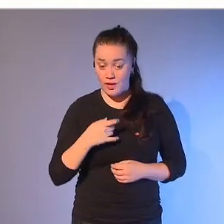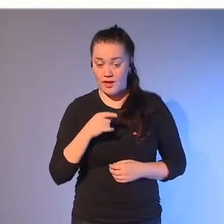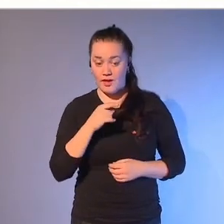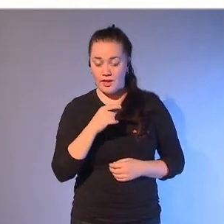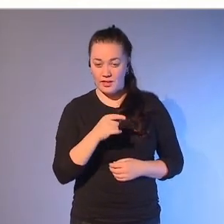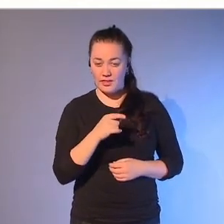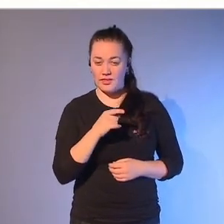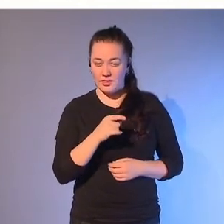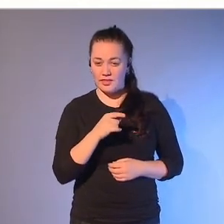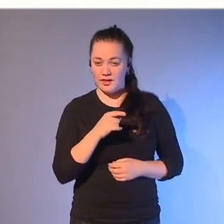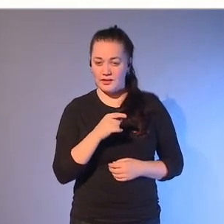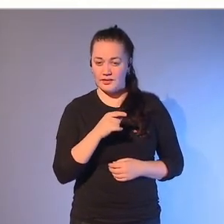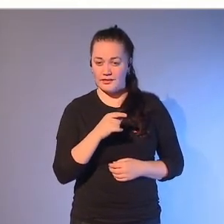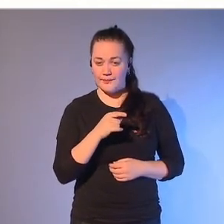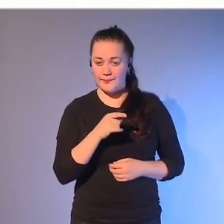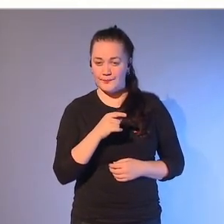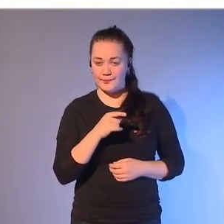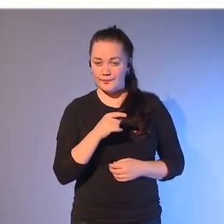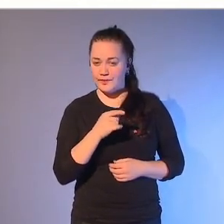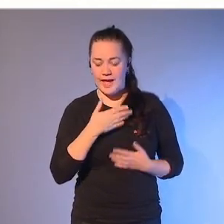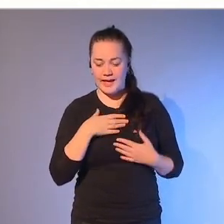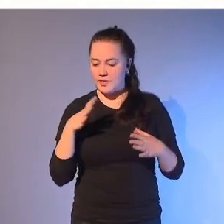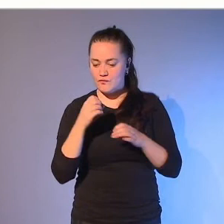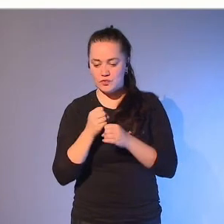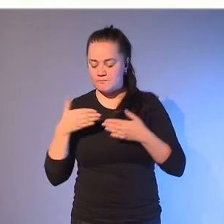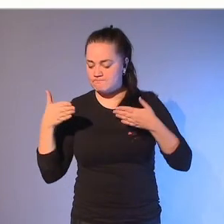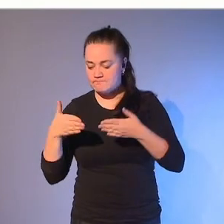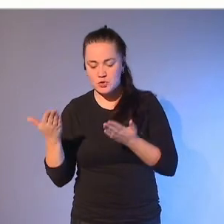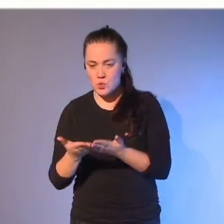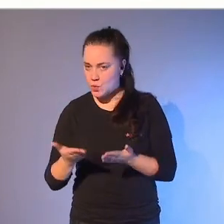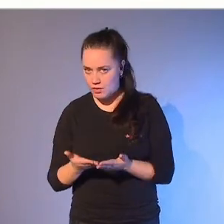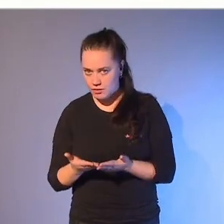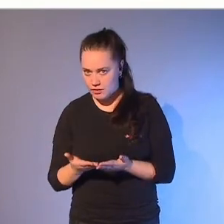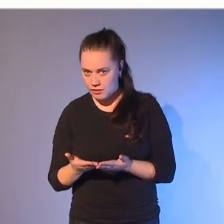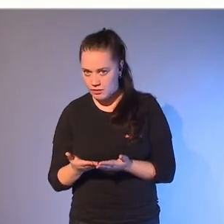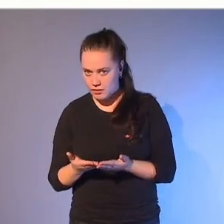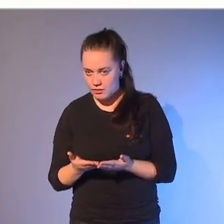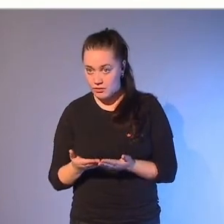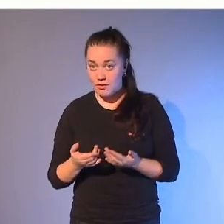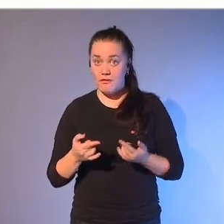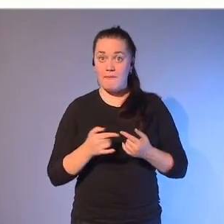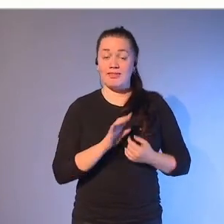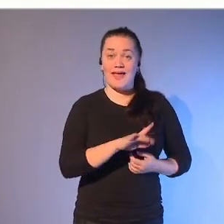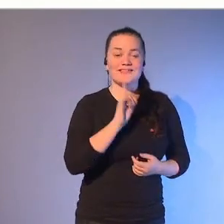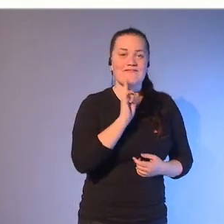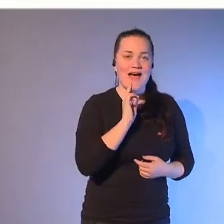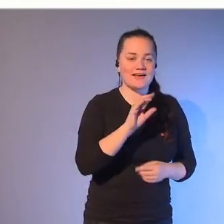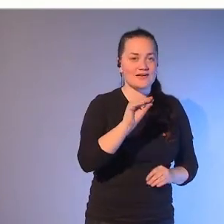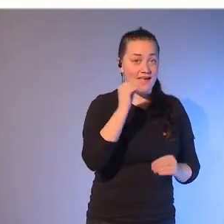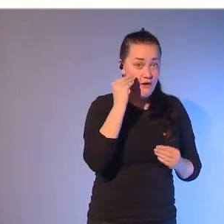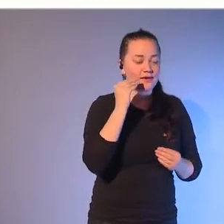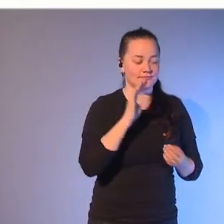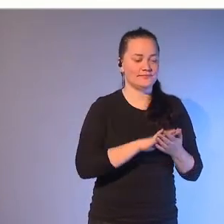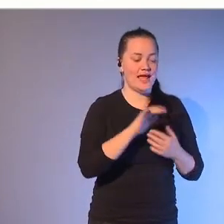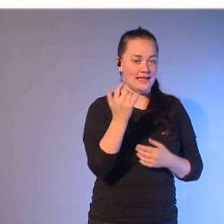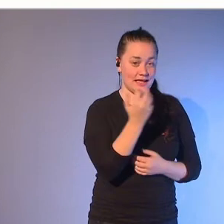i liten grad skolerettet. Men de har noen hverdagserfaringer som er digitale.